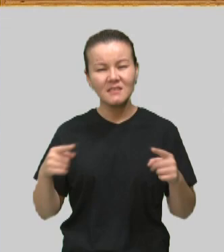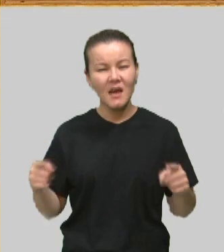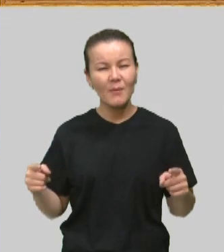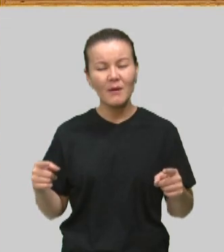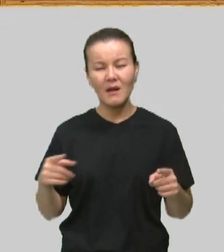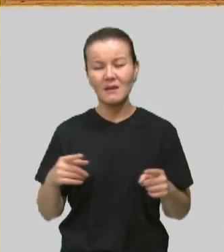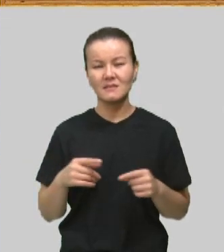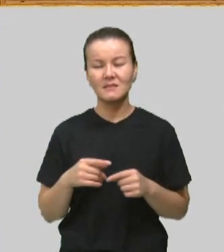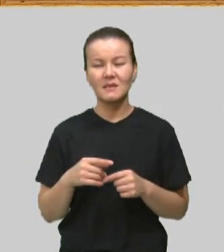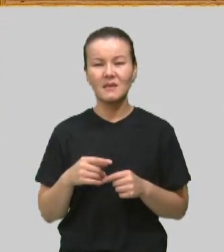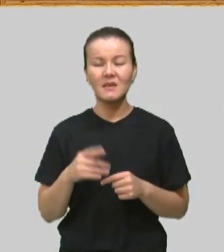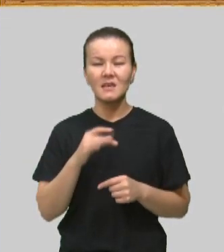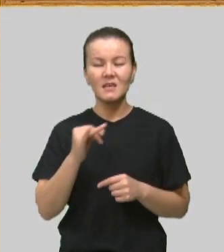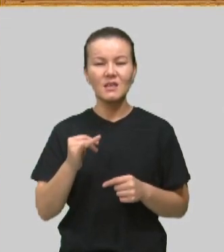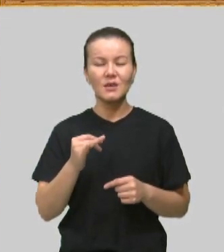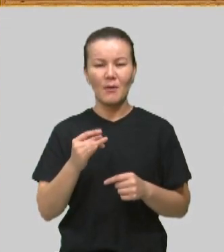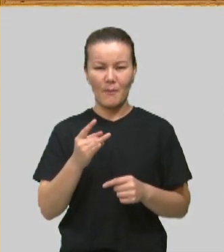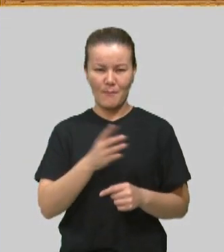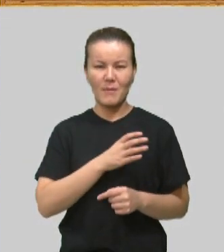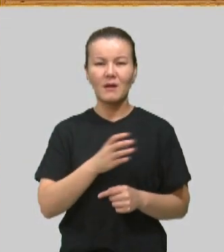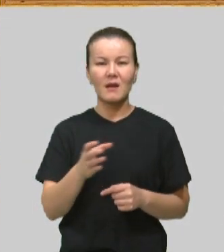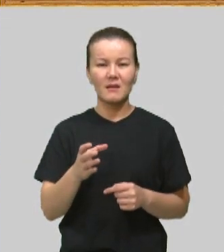разнообразной и богатой.